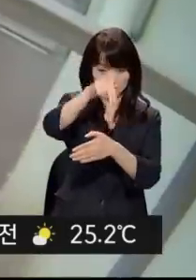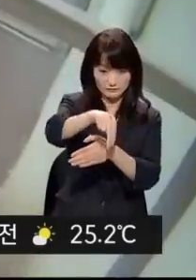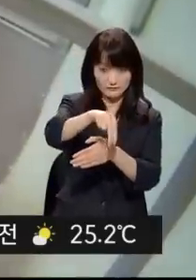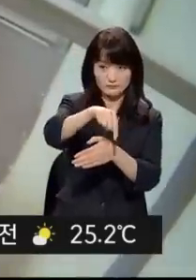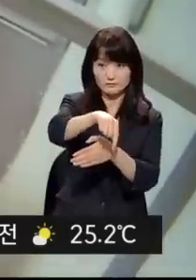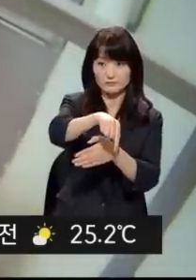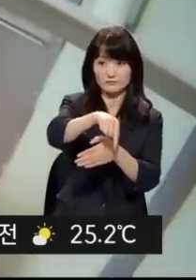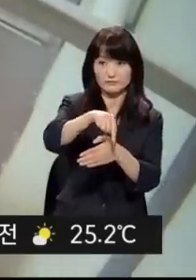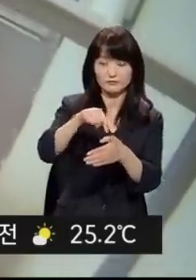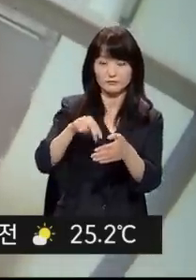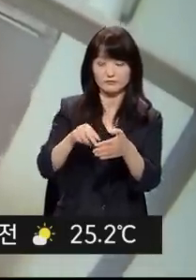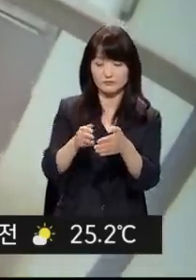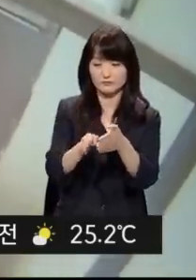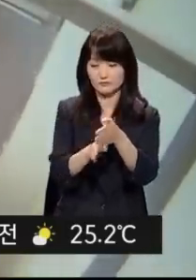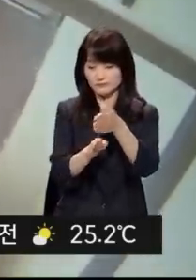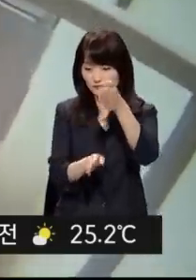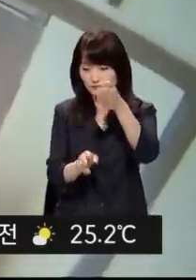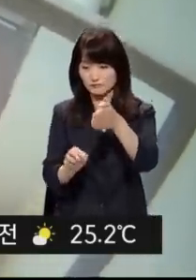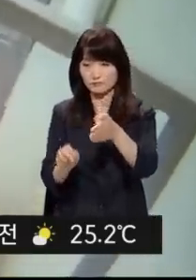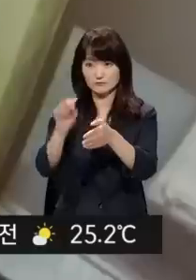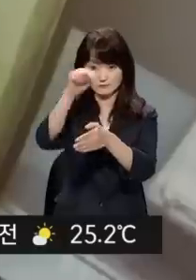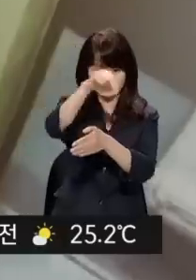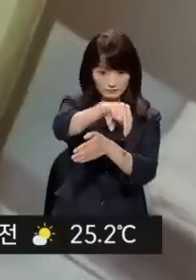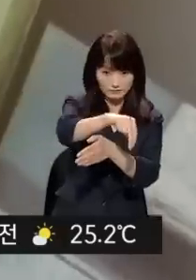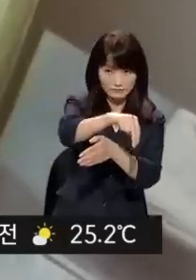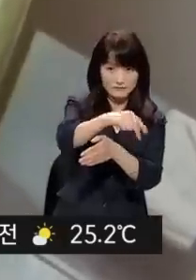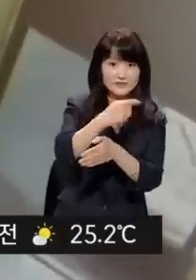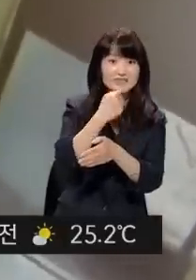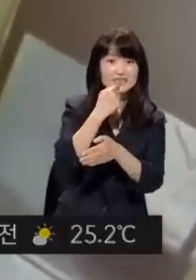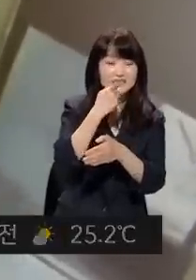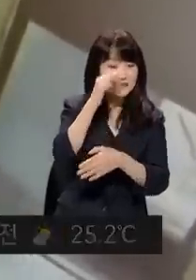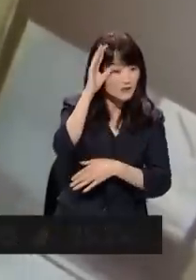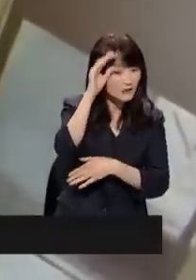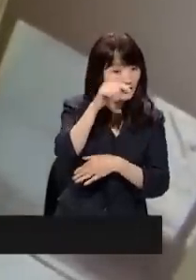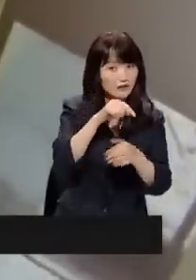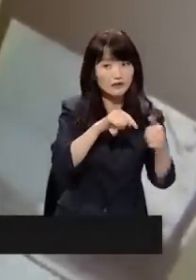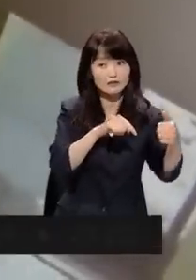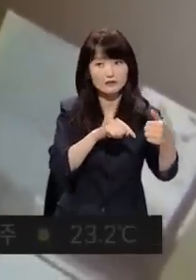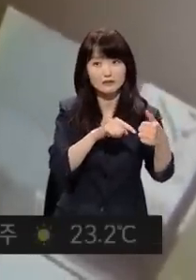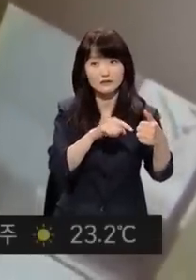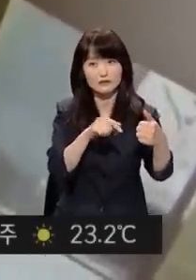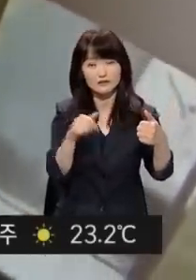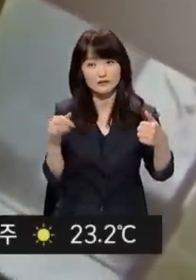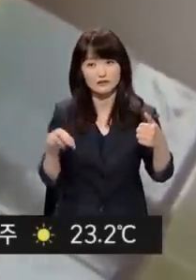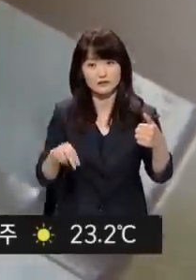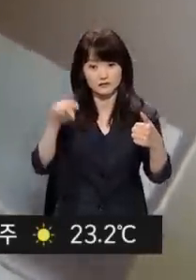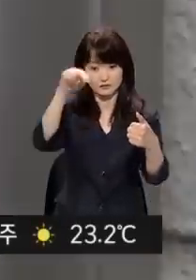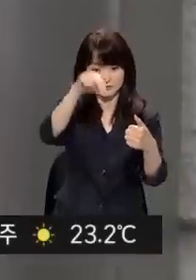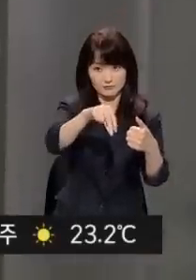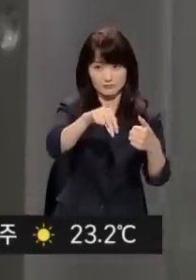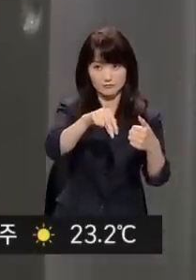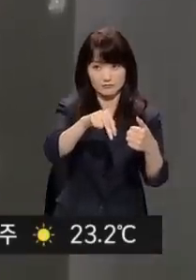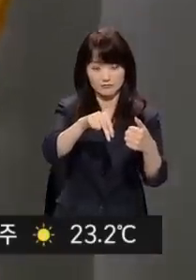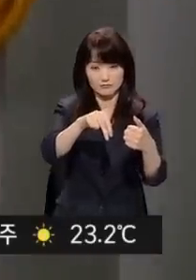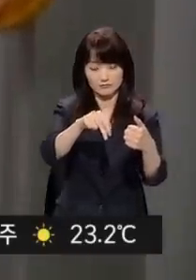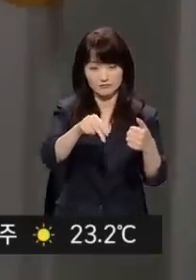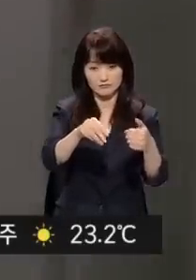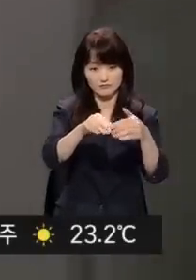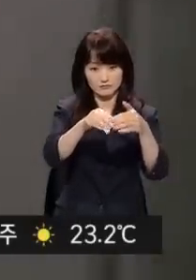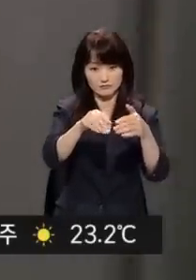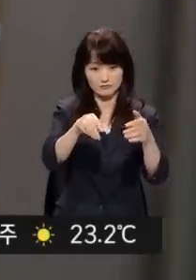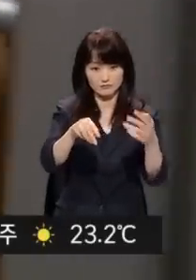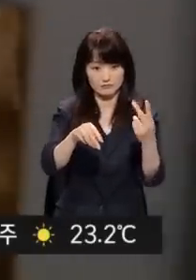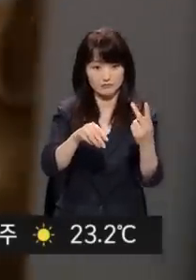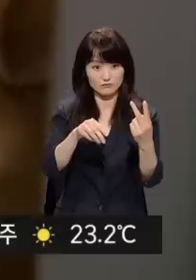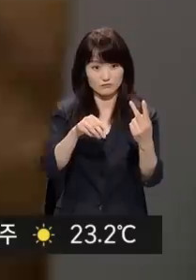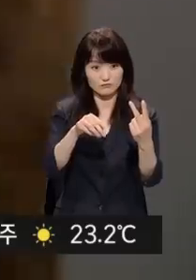견사로 넘어갑니다 넘어간 견사에는 흰색 강아지 한 마리가 보이는데요 보호소 직원이 한 견사에 두 마리가 있는 걸 보고 깜짝